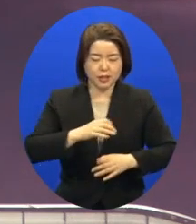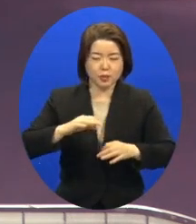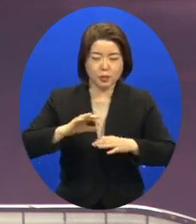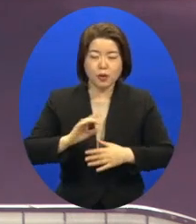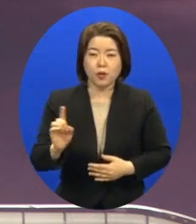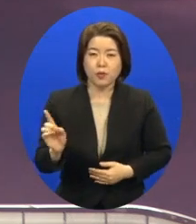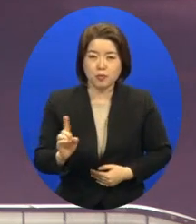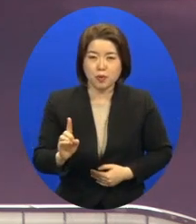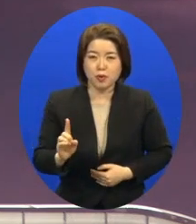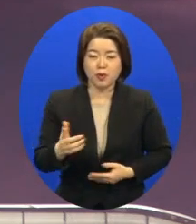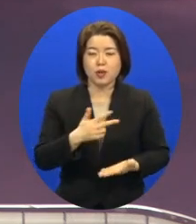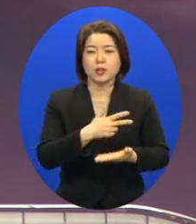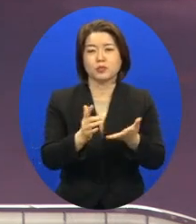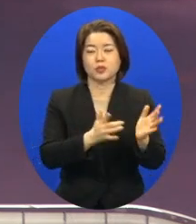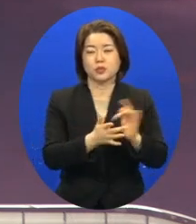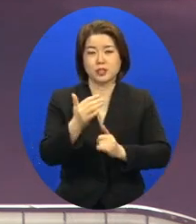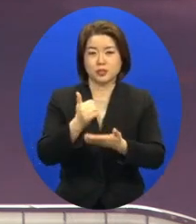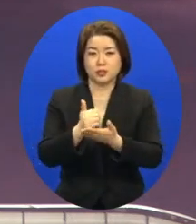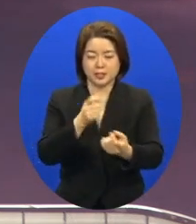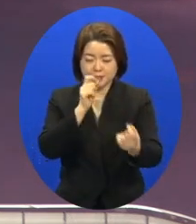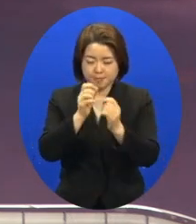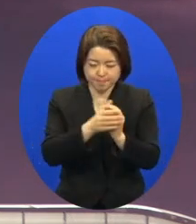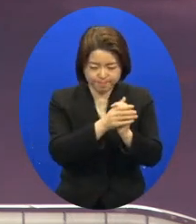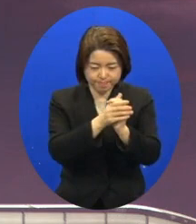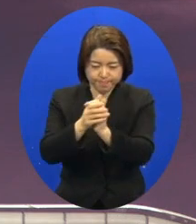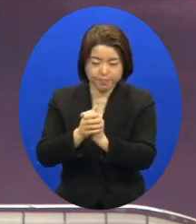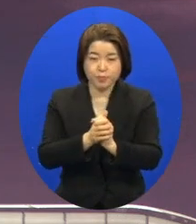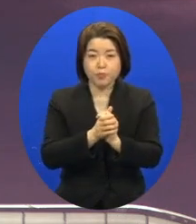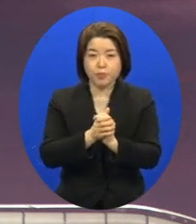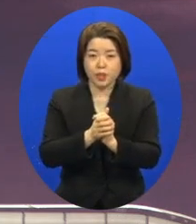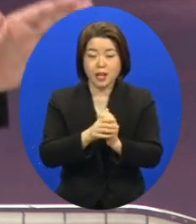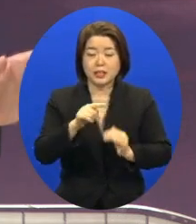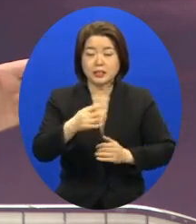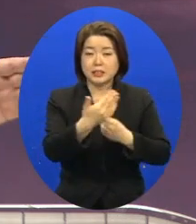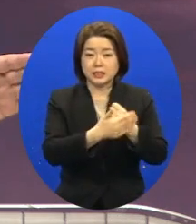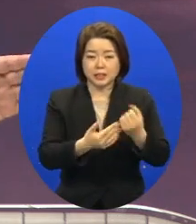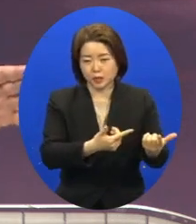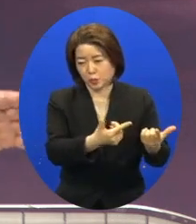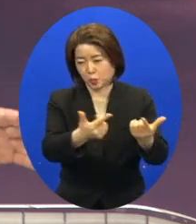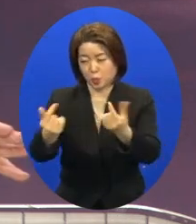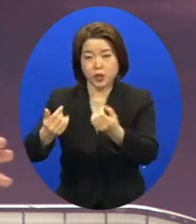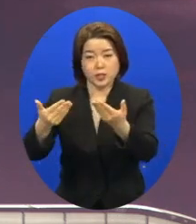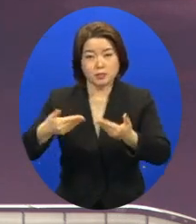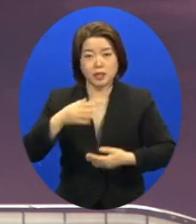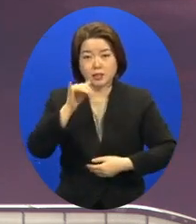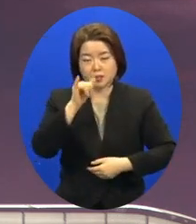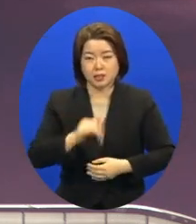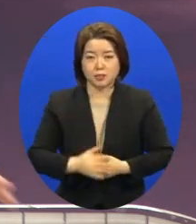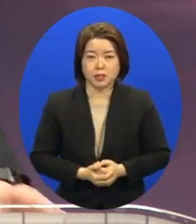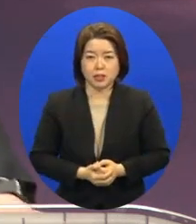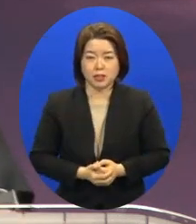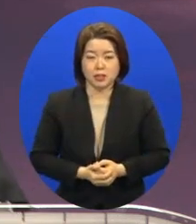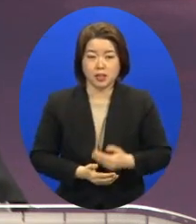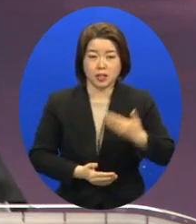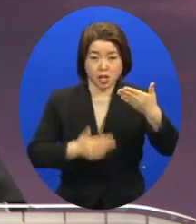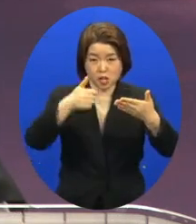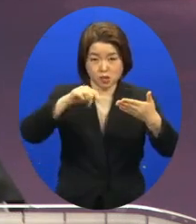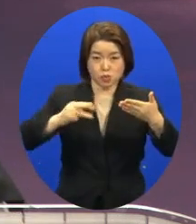주 예수님과 친밀히 교제하는, 동행할 수 있는 은혜를 다 받았다는 사실입니다. 9절